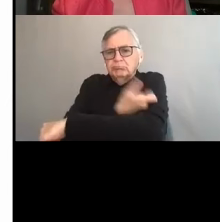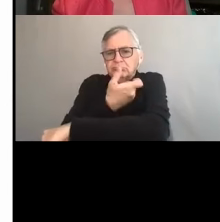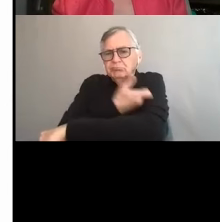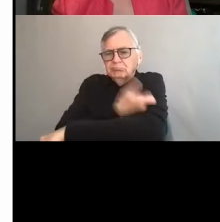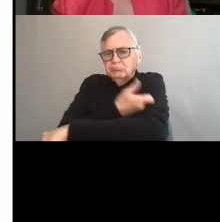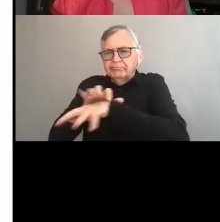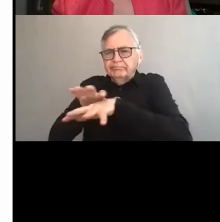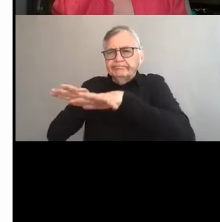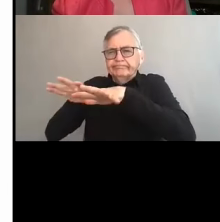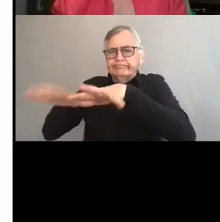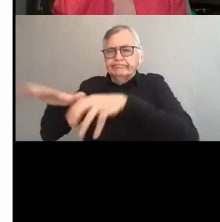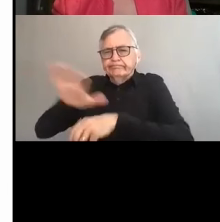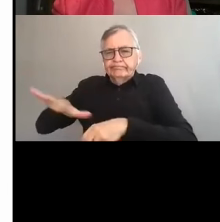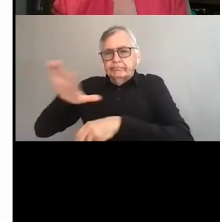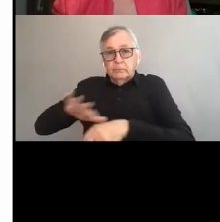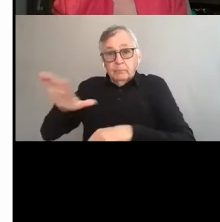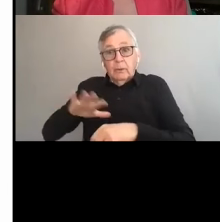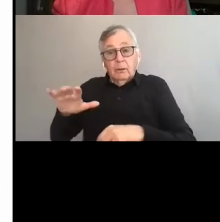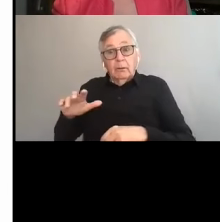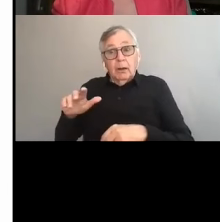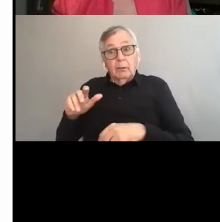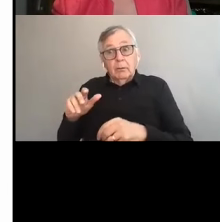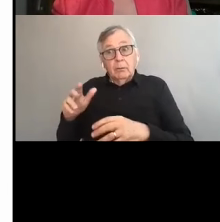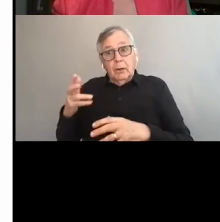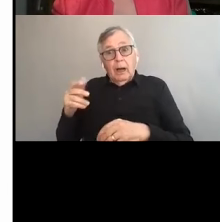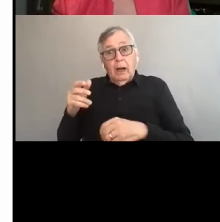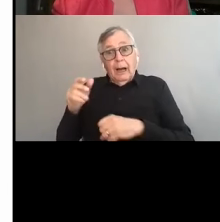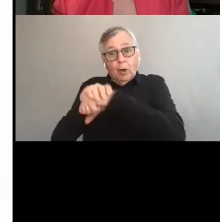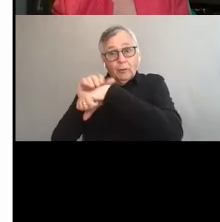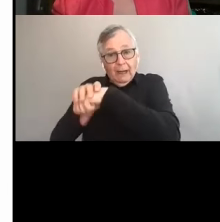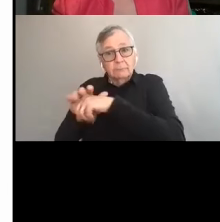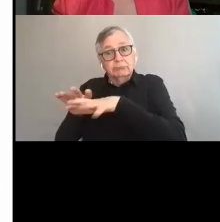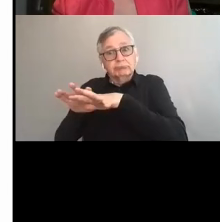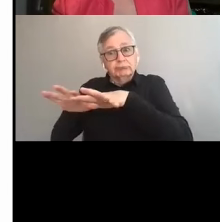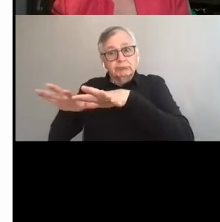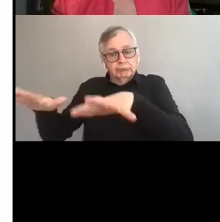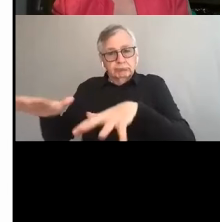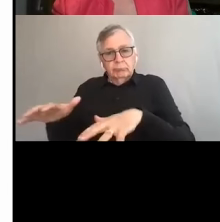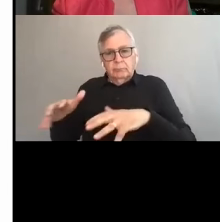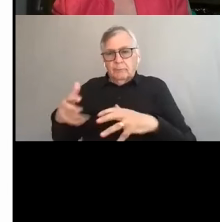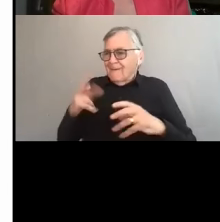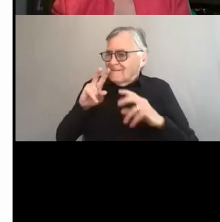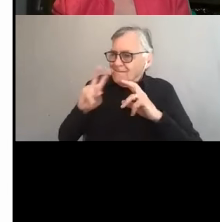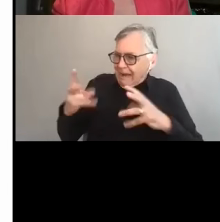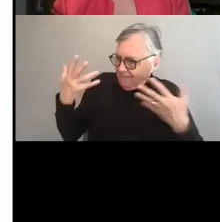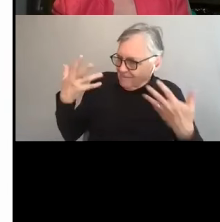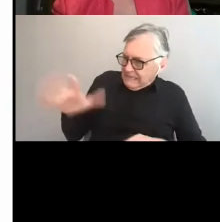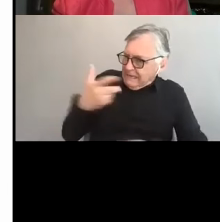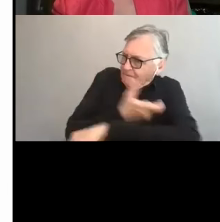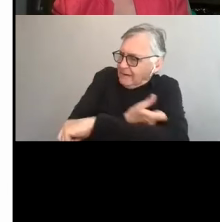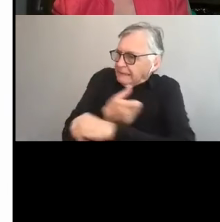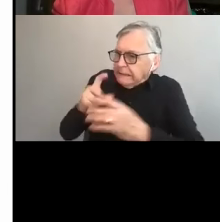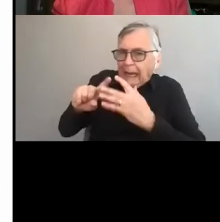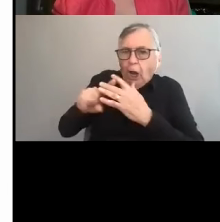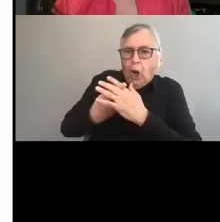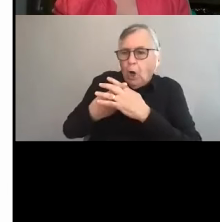plus avancés sur la planète. Et ils ont pu faire des études de vraie vie, là, une fois qu'on commence